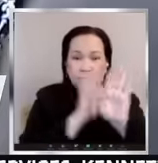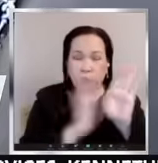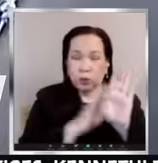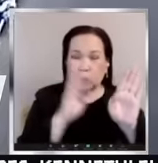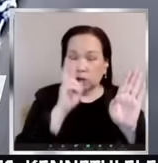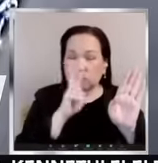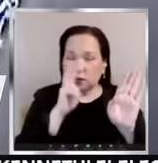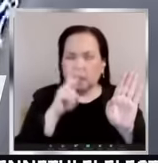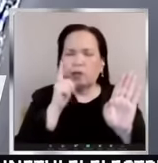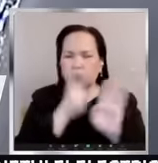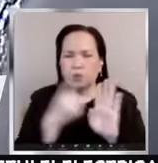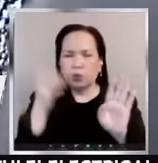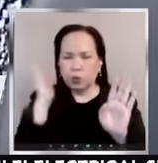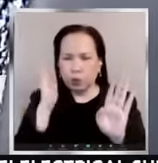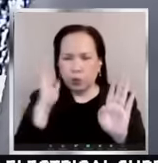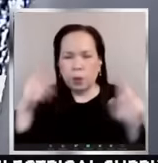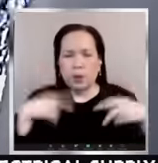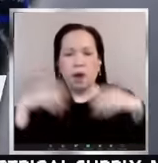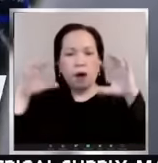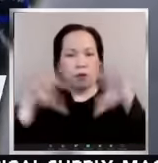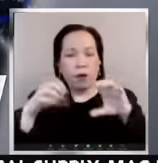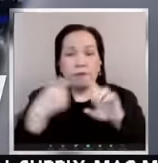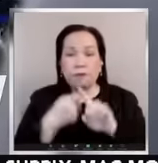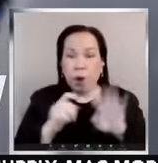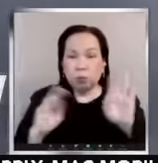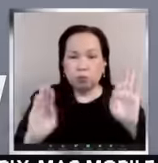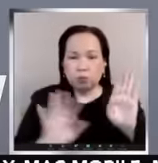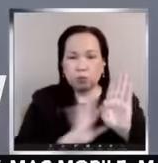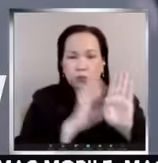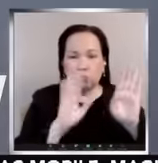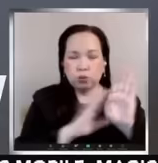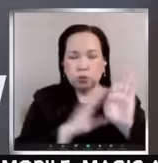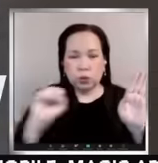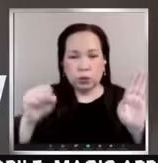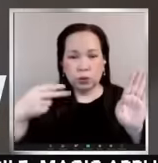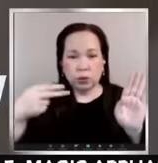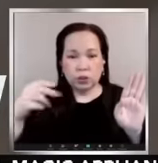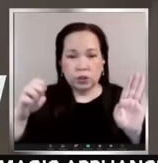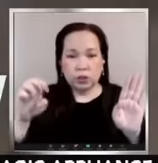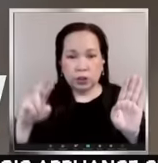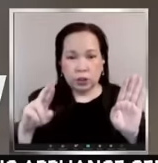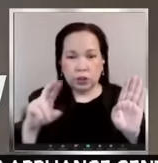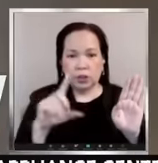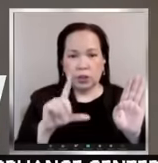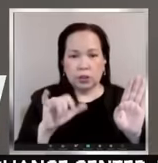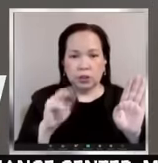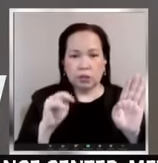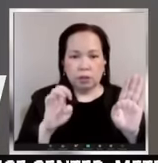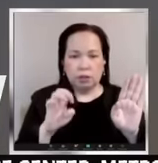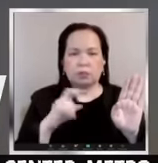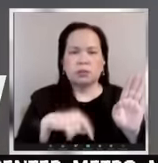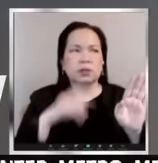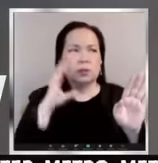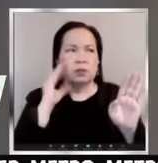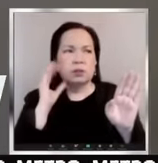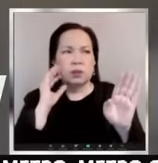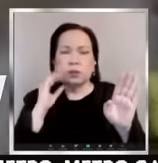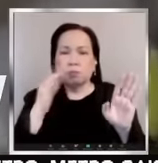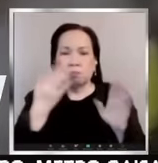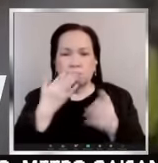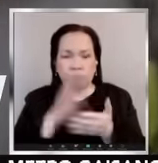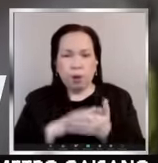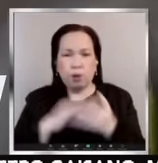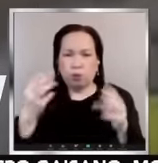na dulot nga ng shear line and also the other parts of the Bicol region. Ramdam din ang masamang panahon sa iba pang bahagi ng